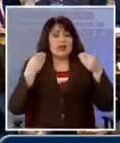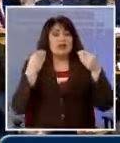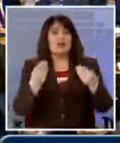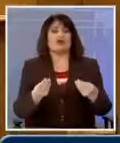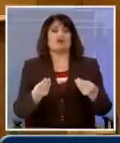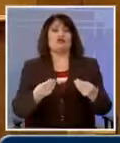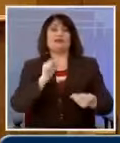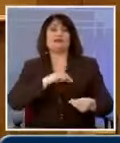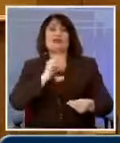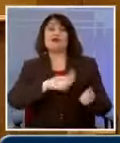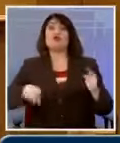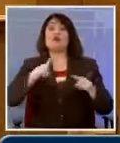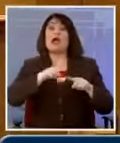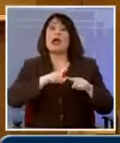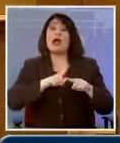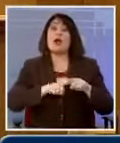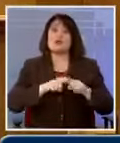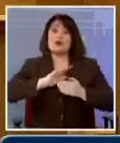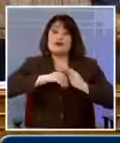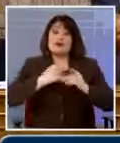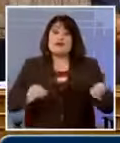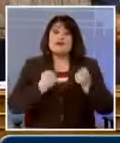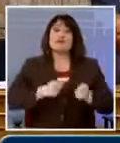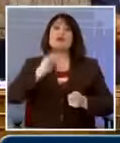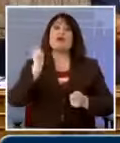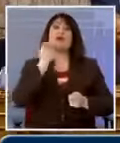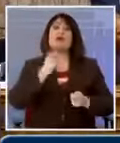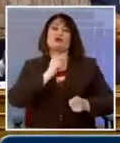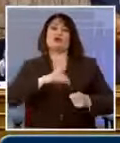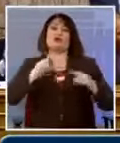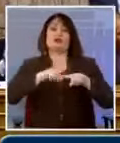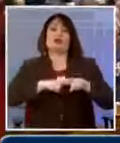μας, να υπηρετήσουμε το εθνικό συμφέρον.